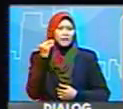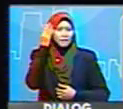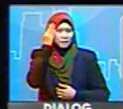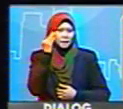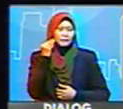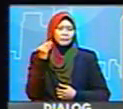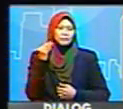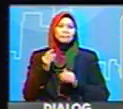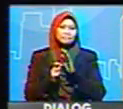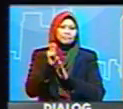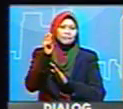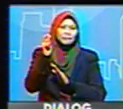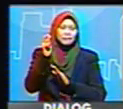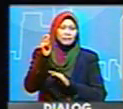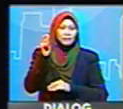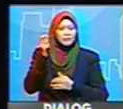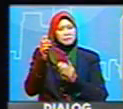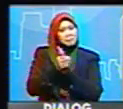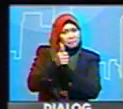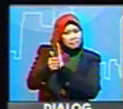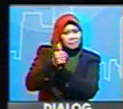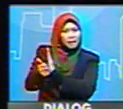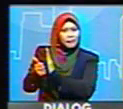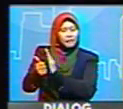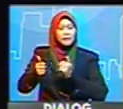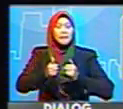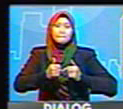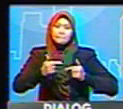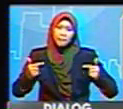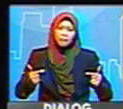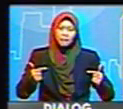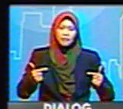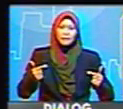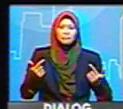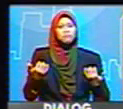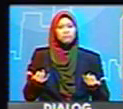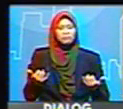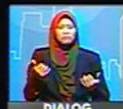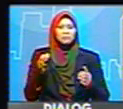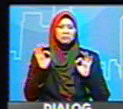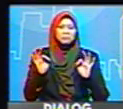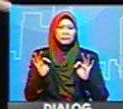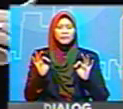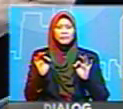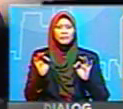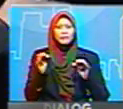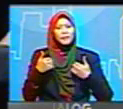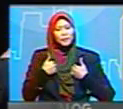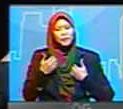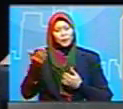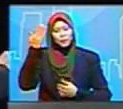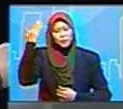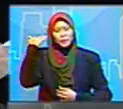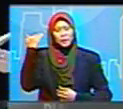cukup tinggi ketokohan kebolehan dan keberanian dapat kita lihat pada hari ini dan sejak muduki kerusi ketika